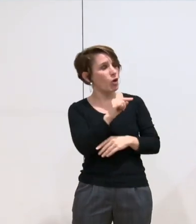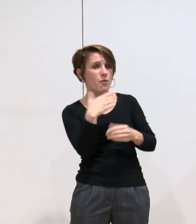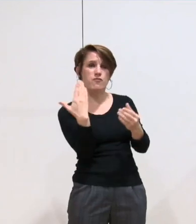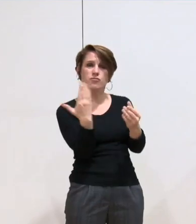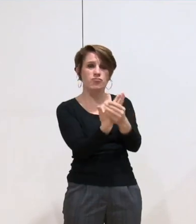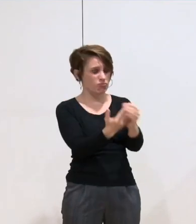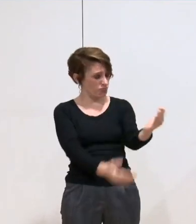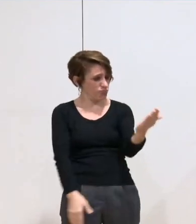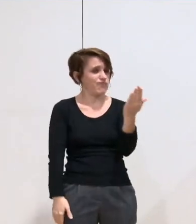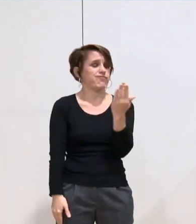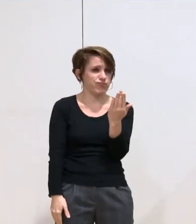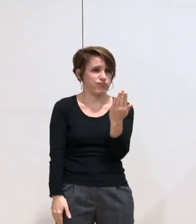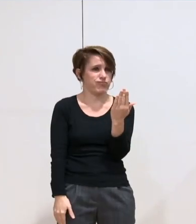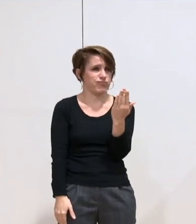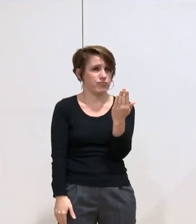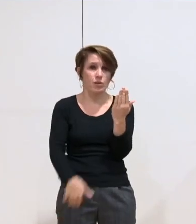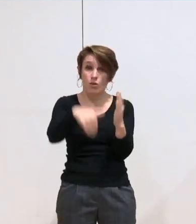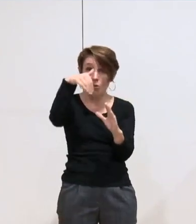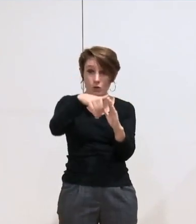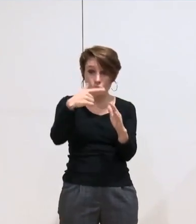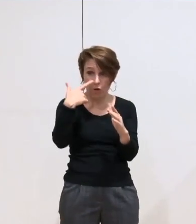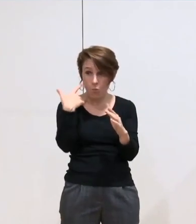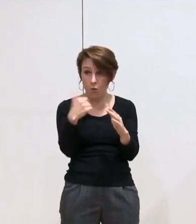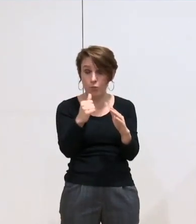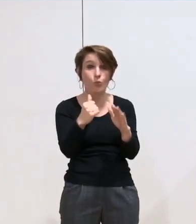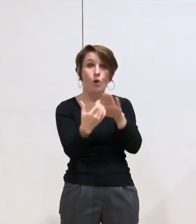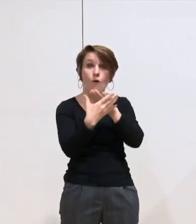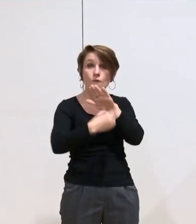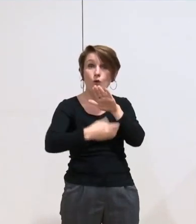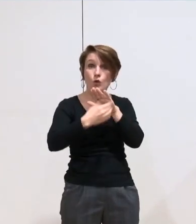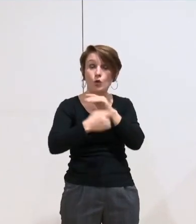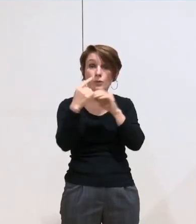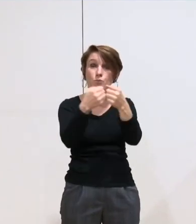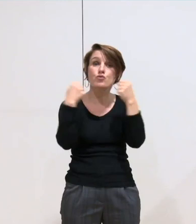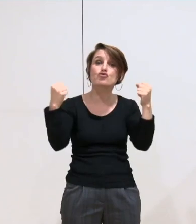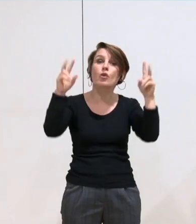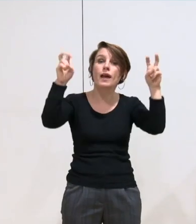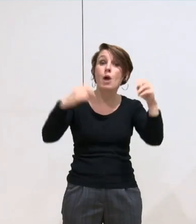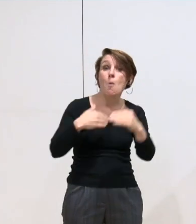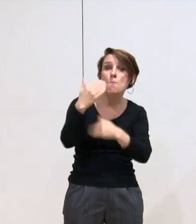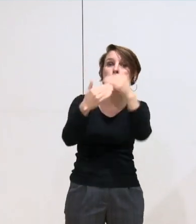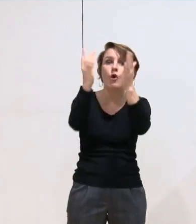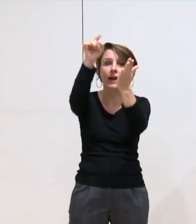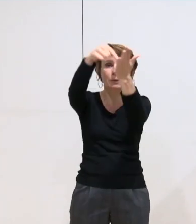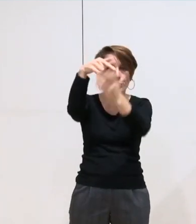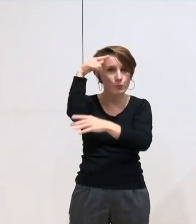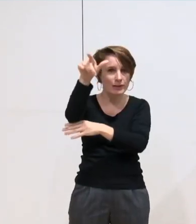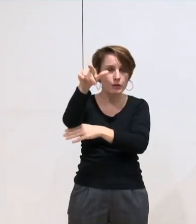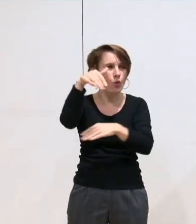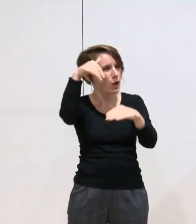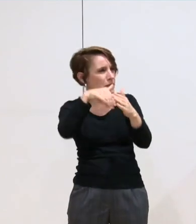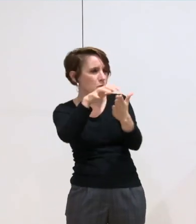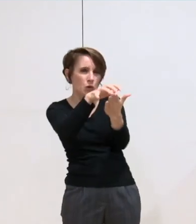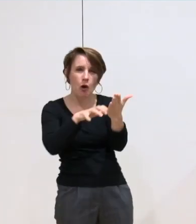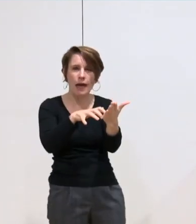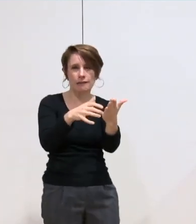la photocopie du Progrès de Lyon, dans lequel on rappelle ce qui s'est passé avec M. Djellal. Je